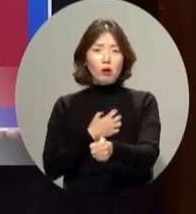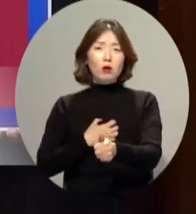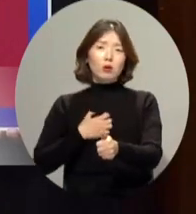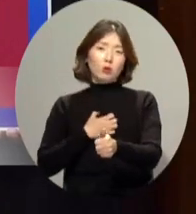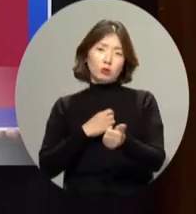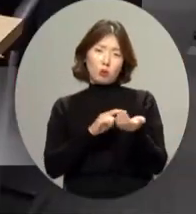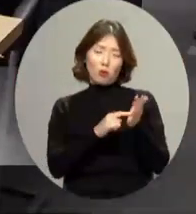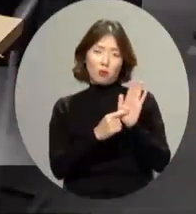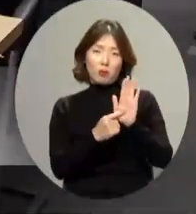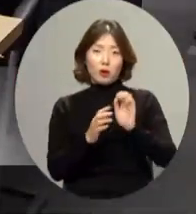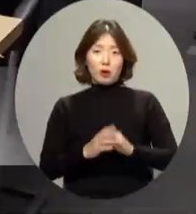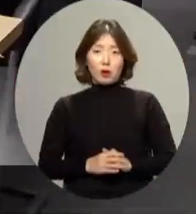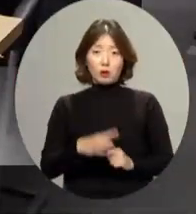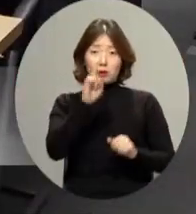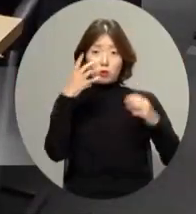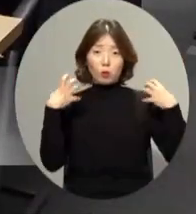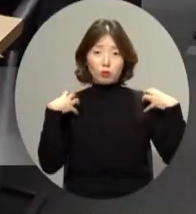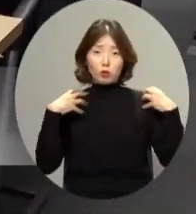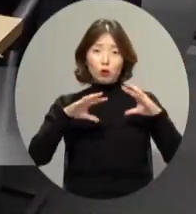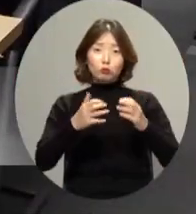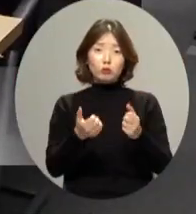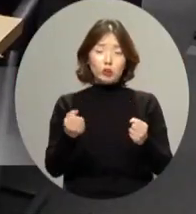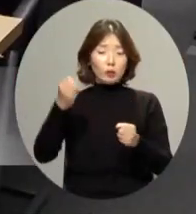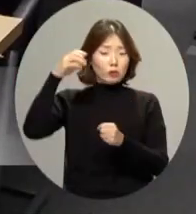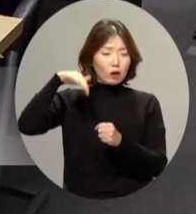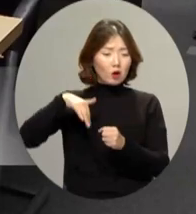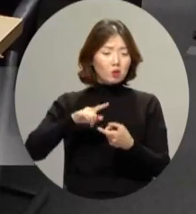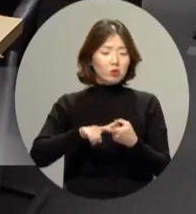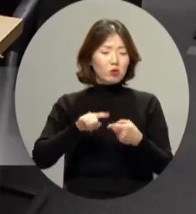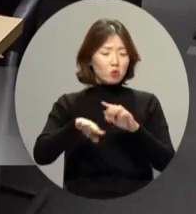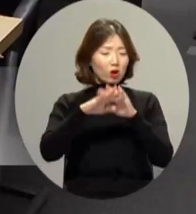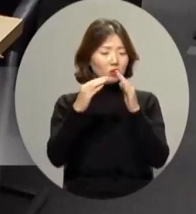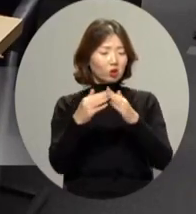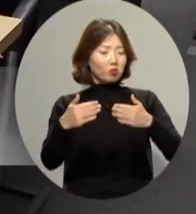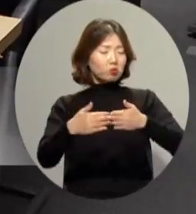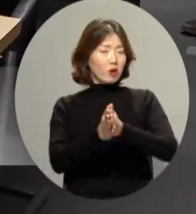제기했습니다. 이는 정부가 국립의전원 설립을 원천